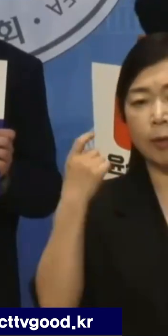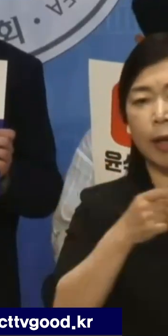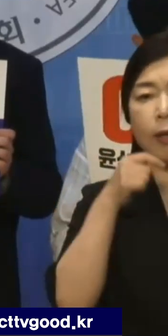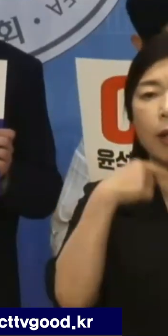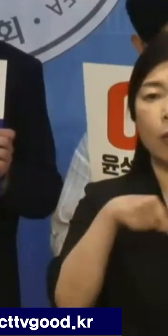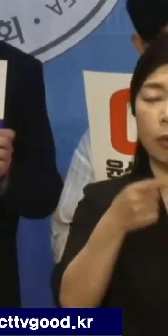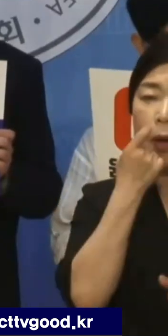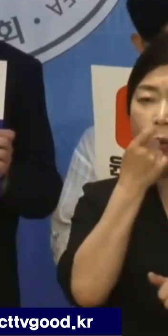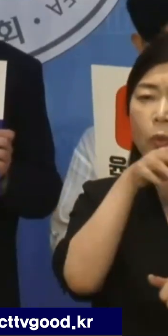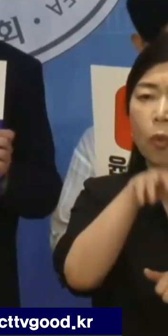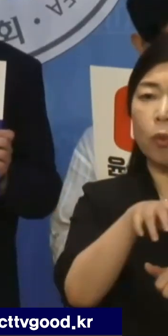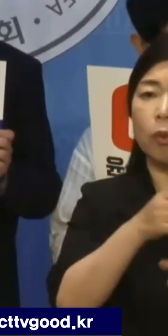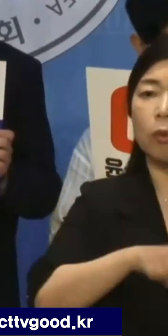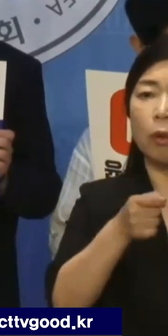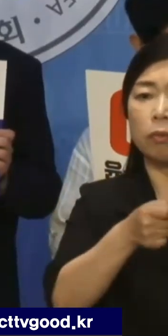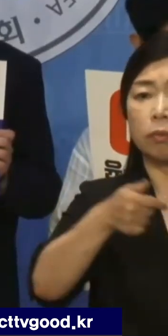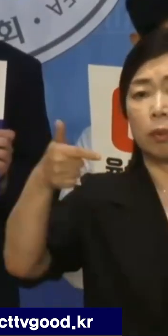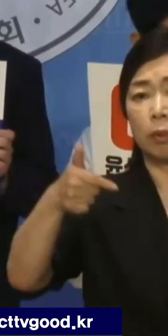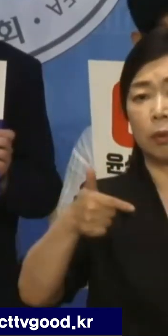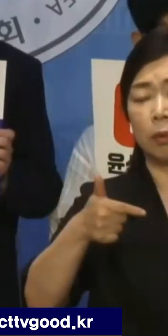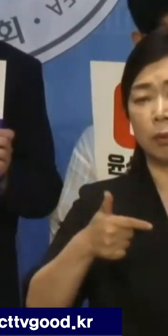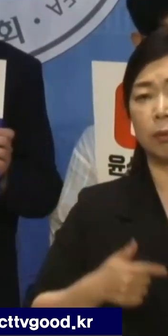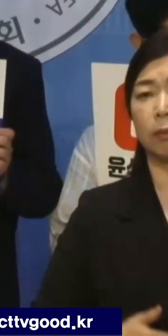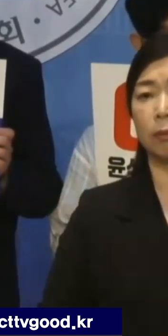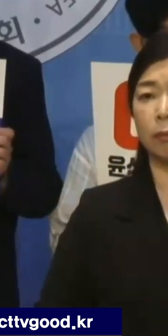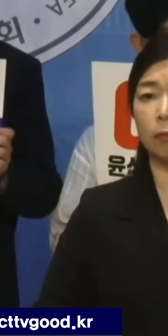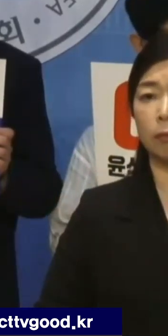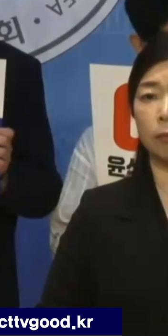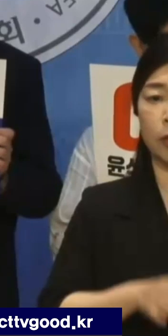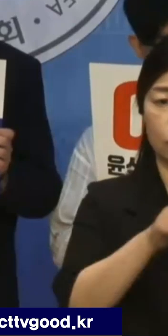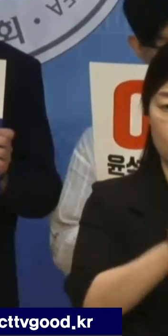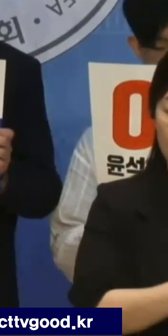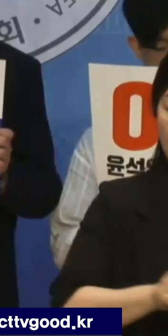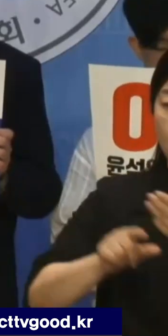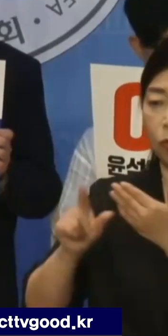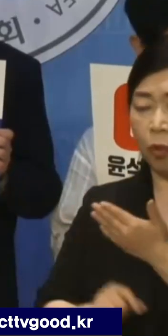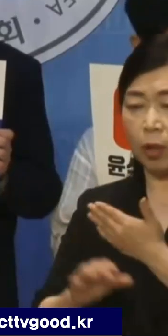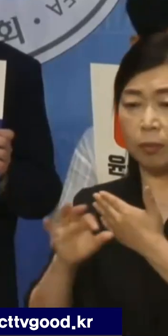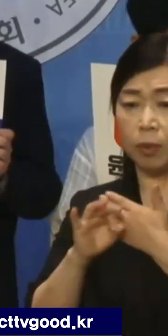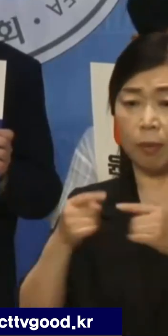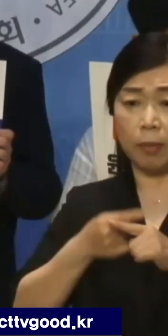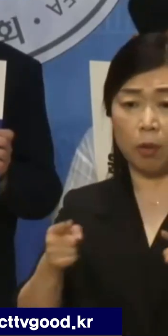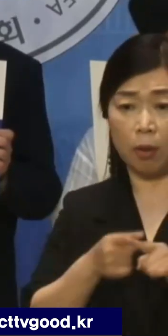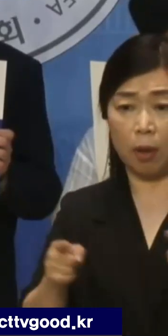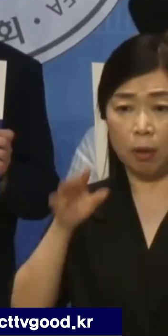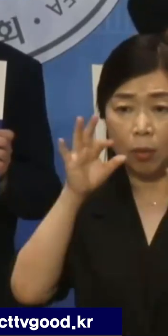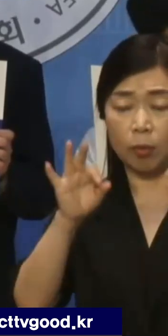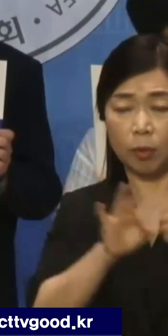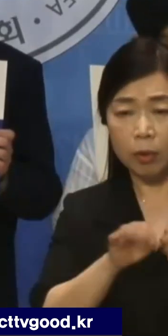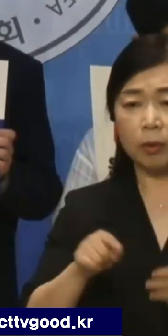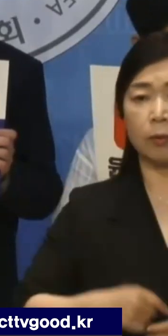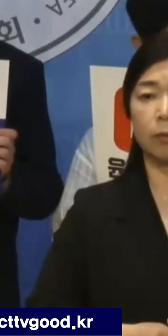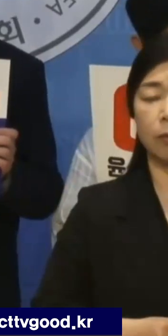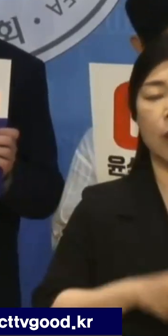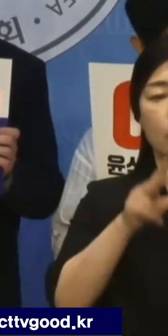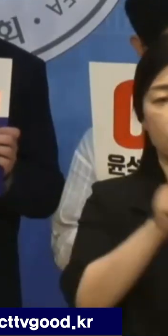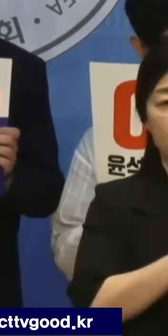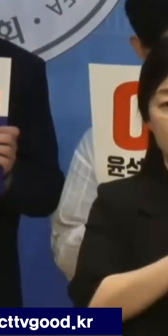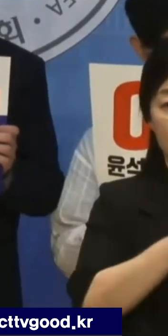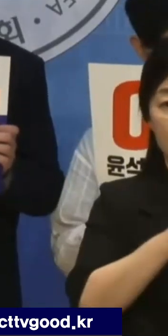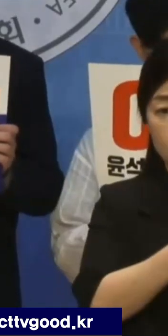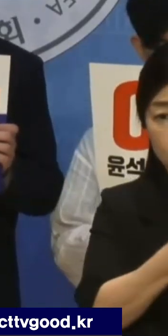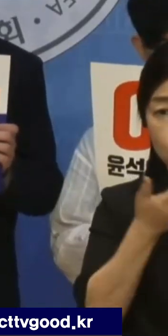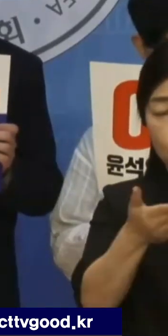악순환을 초래했습니다. 수능과 6월 및 9월 모의평가에 대한 해설 발간을 의무화하면 수능에